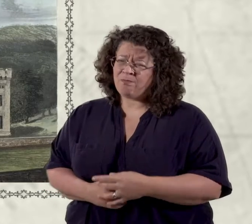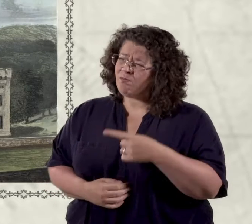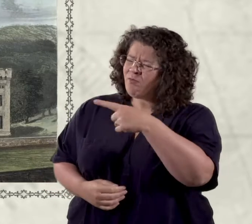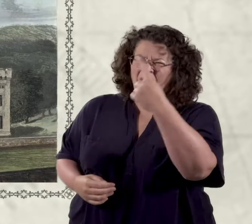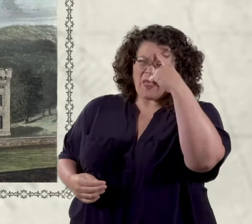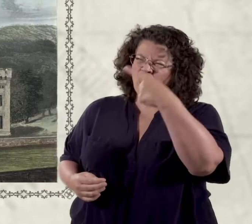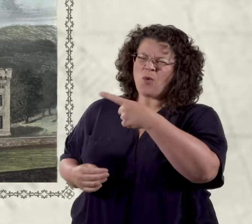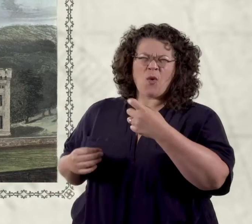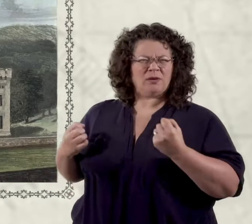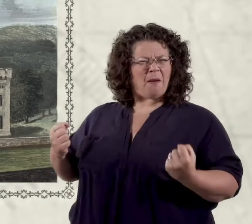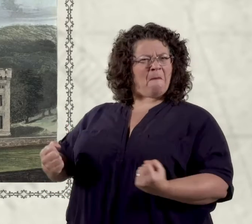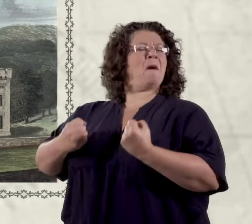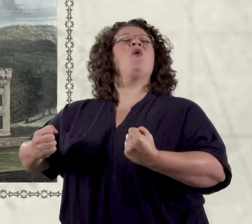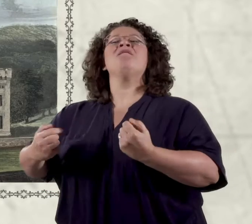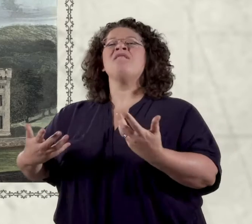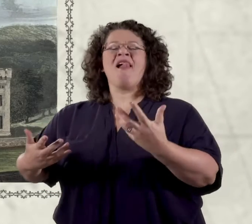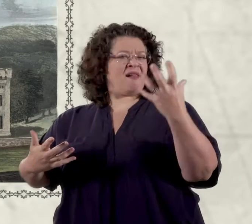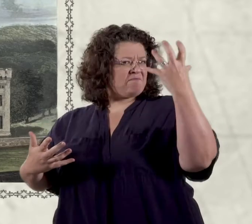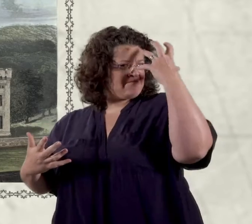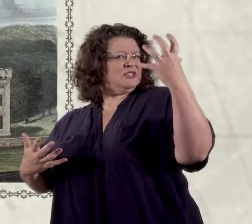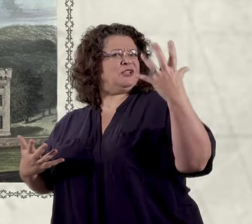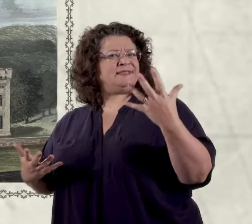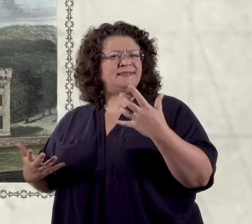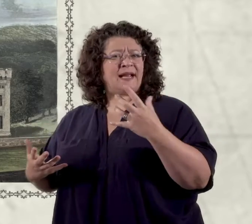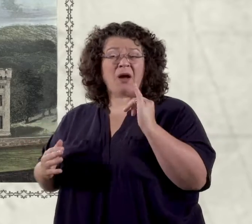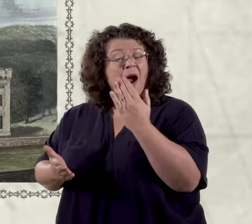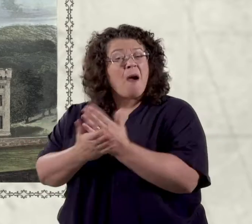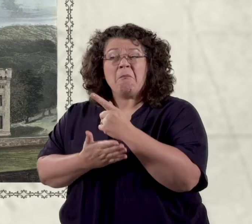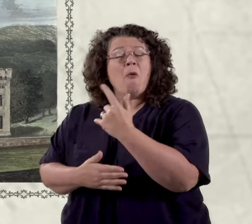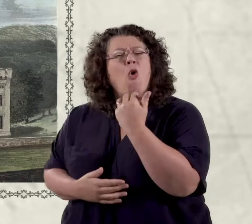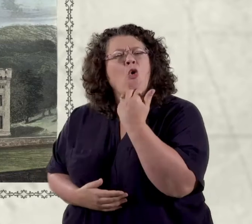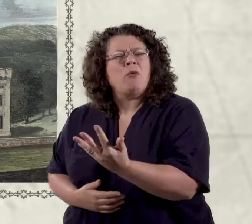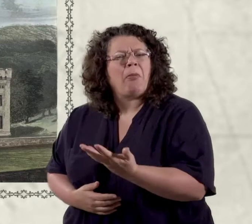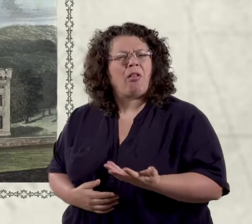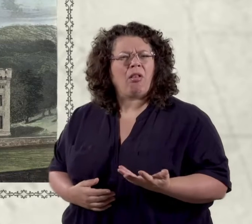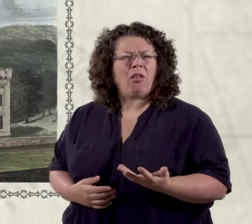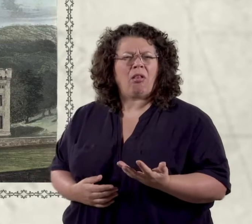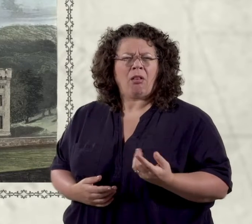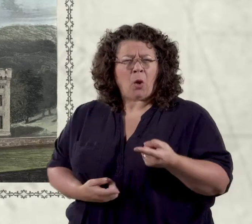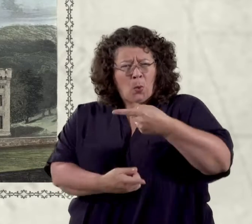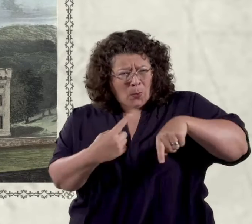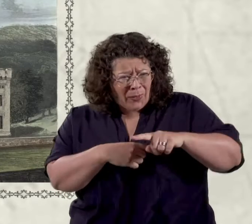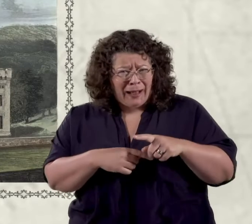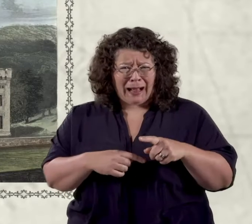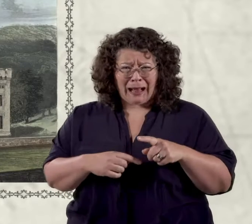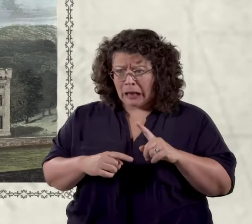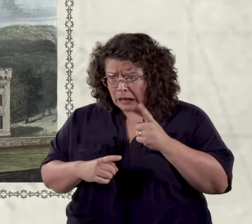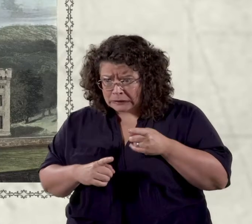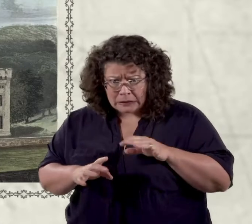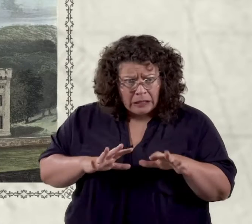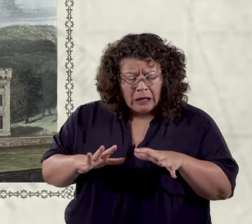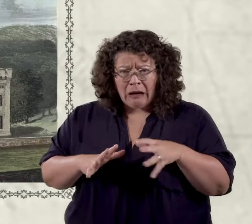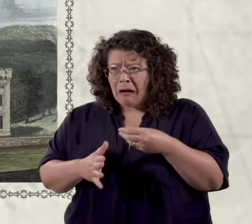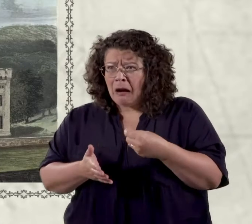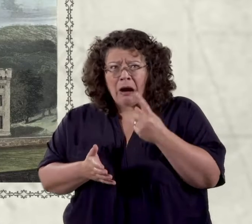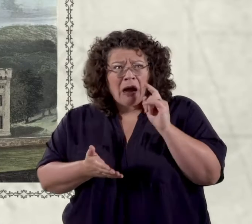Fe'n meddwl y fe mor bwysig, mor mawreddog, ond yn wir, hen ddyn atgasoedd e. Roedden